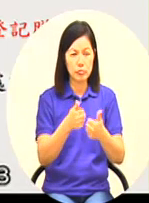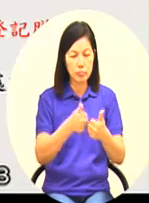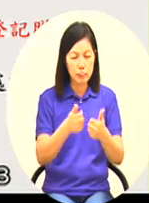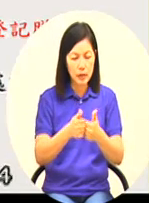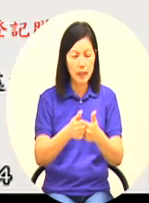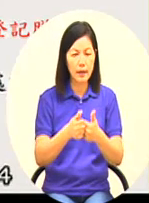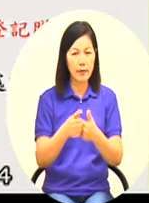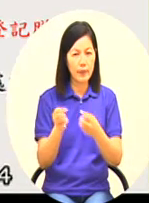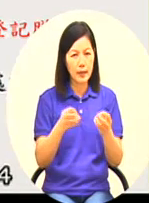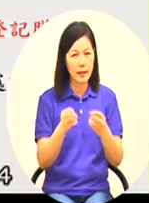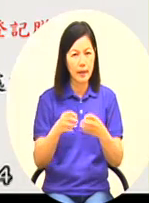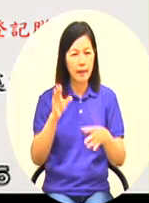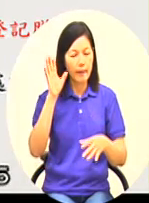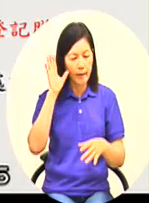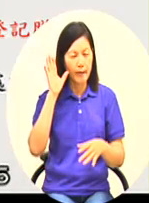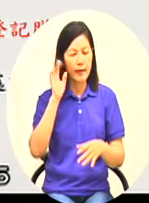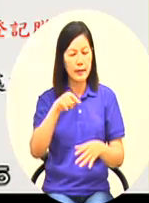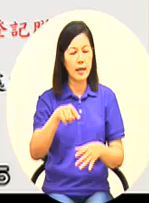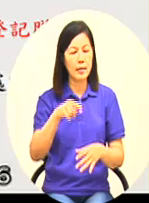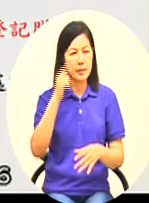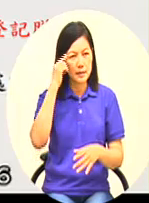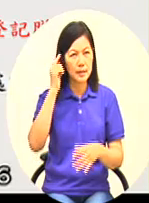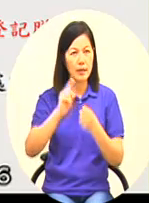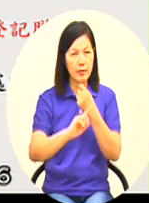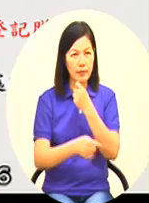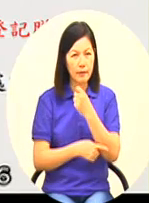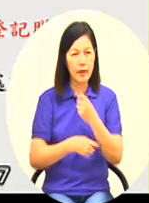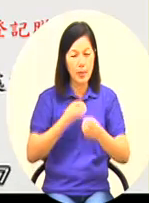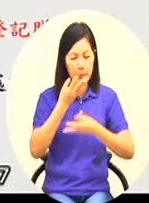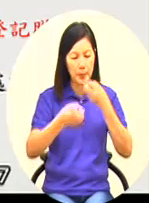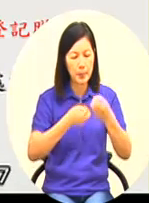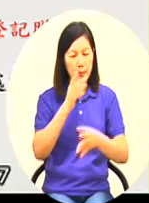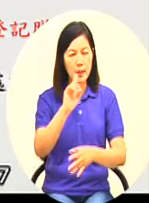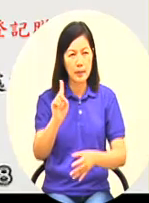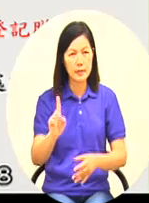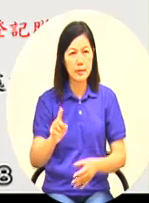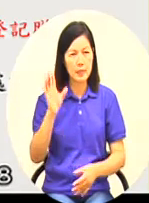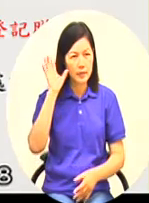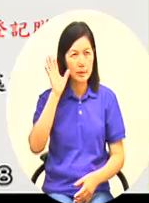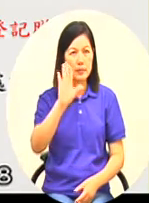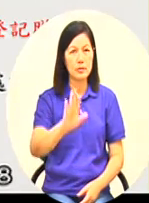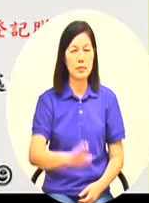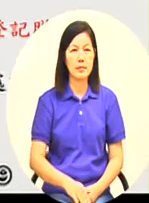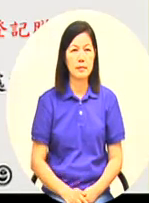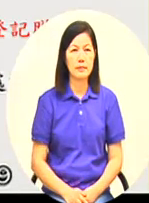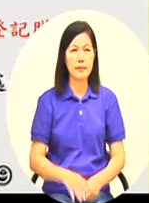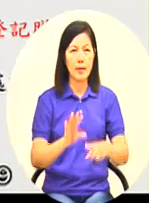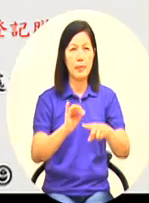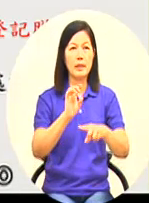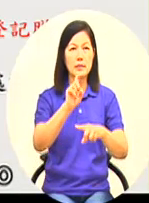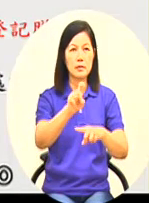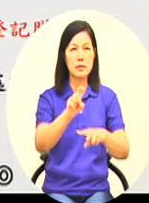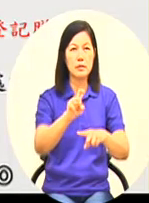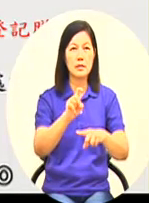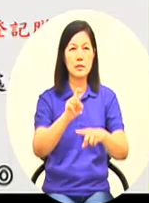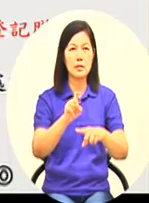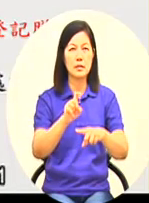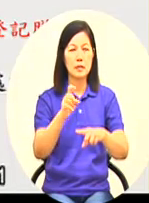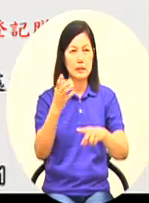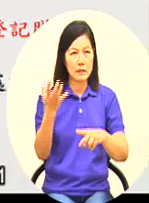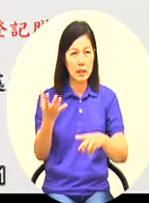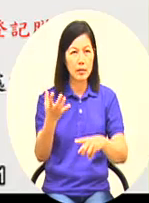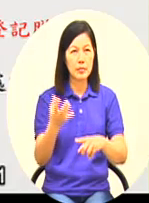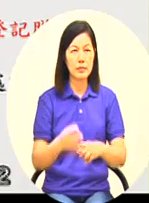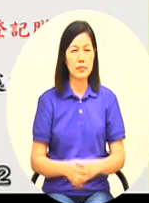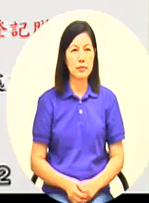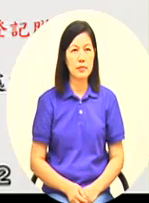见嘛吼，啊，所以这是因用出来因的心声嘛吼。侵占大约10%啊，大部分的会员咧